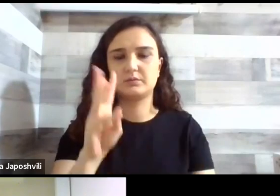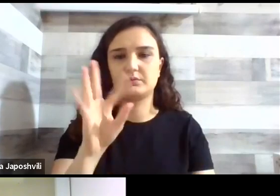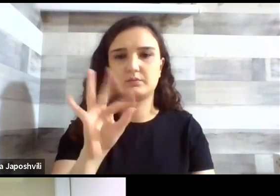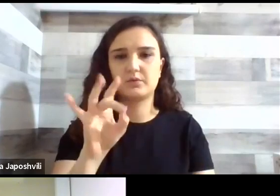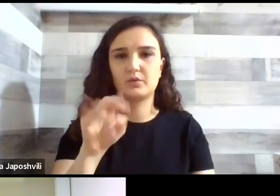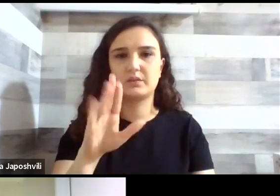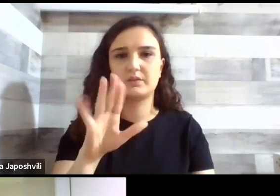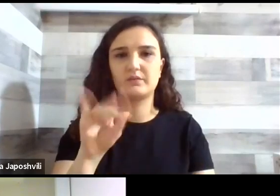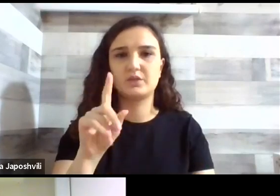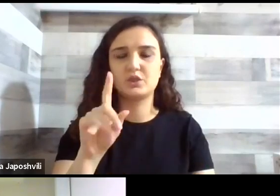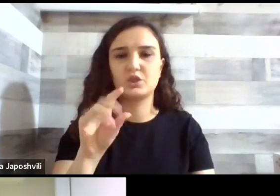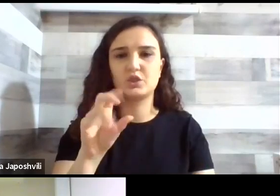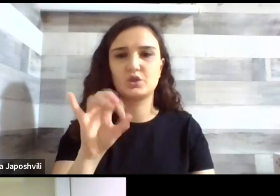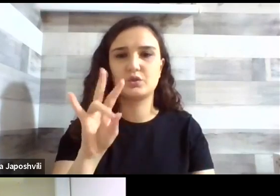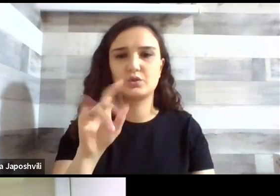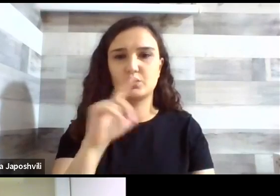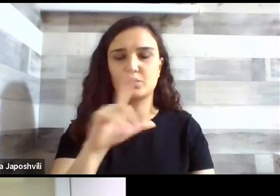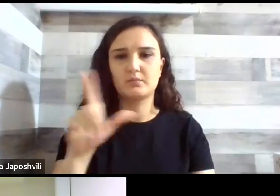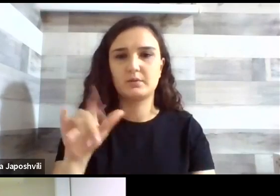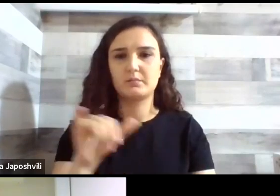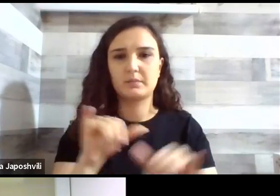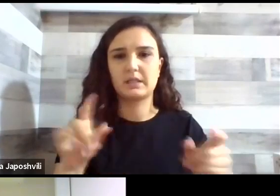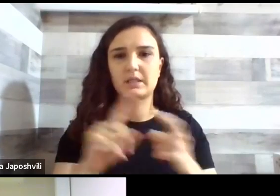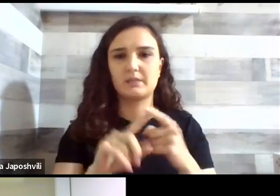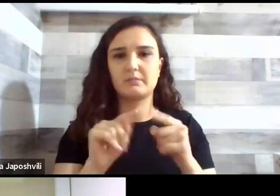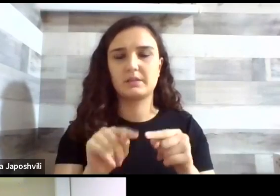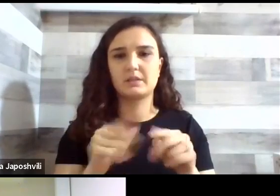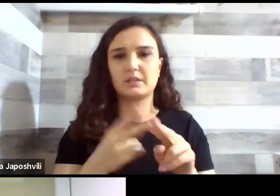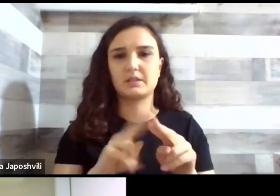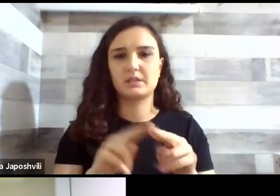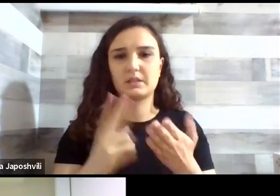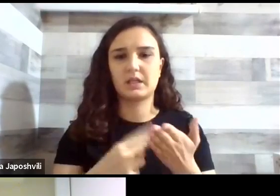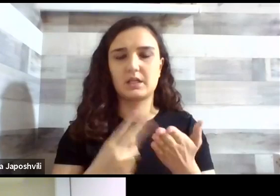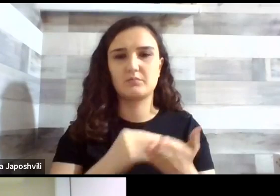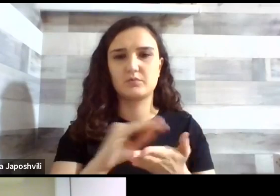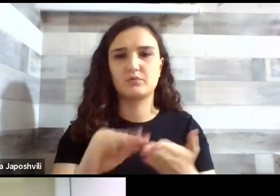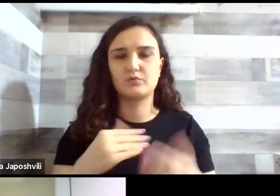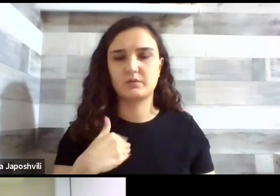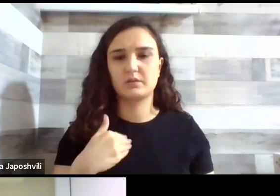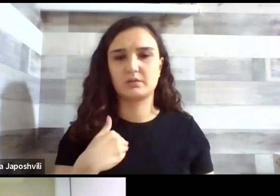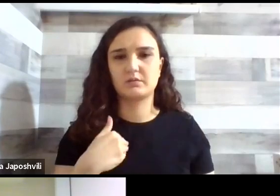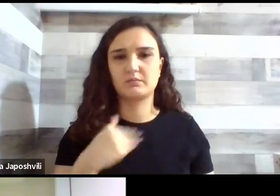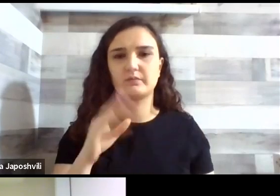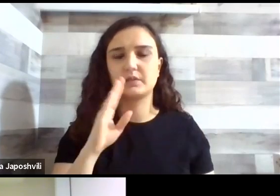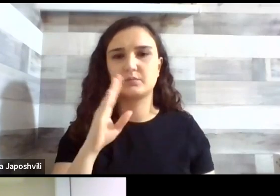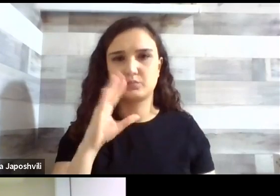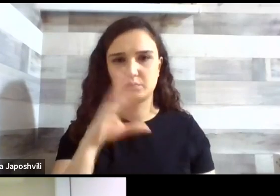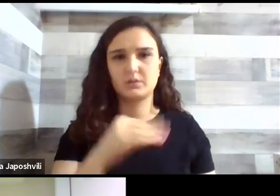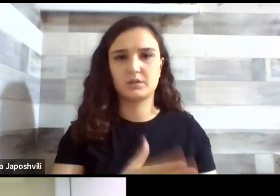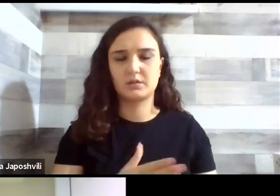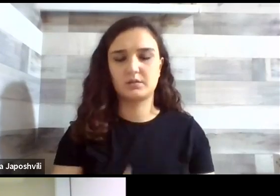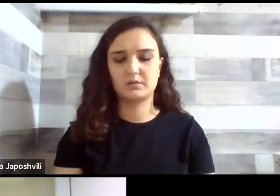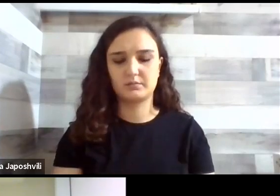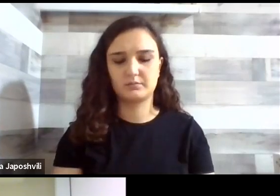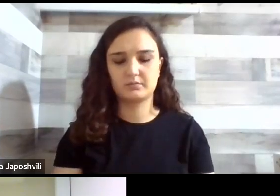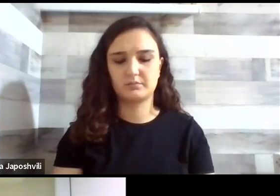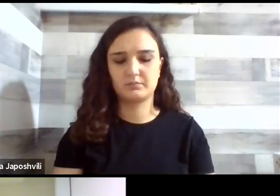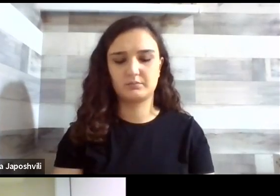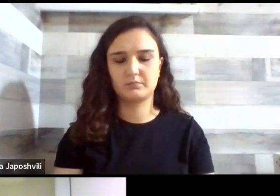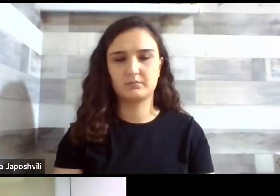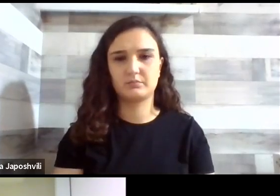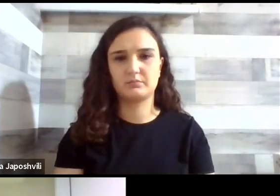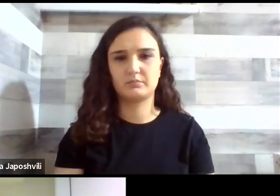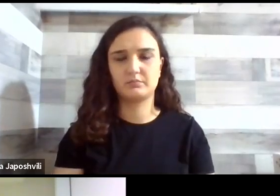მიერ სკოლები პანდემიისას. ეს სახელმძღვანელო ჩვენს Facebook გვერდზე, მშობლის კივრზეც